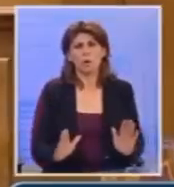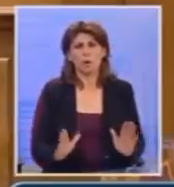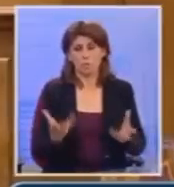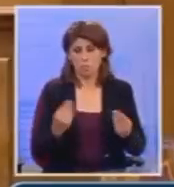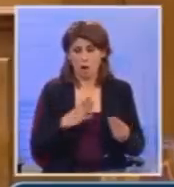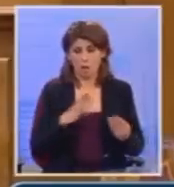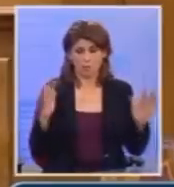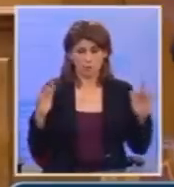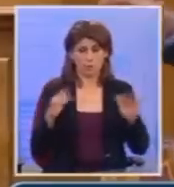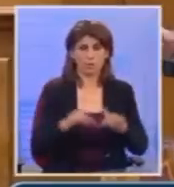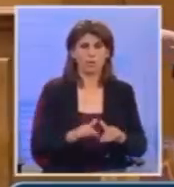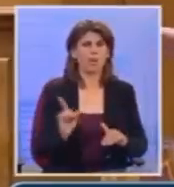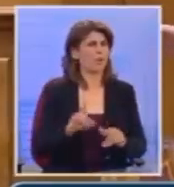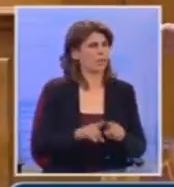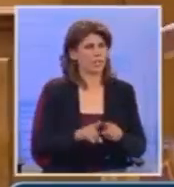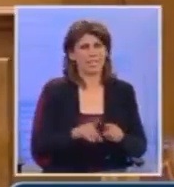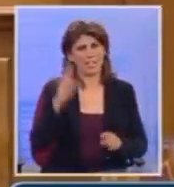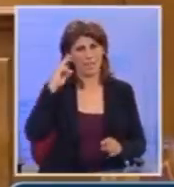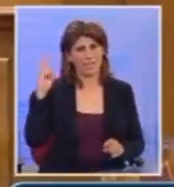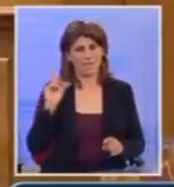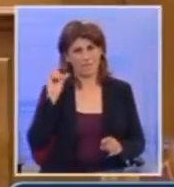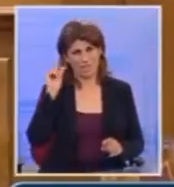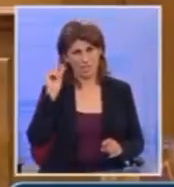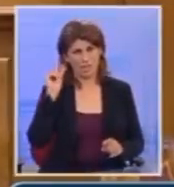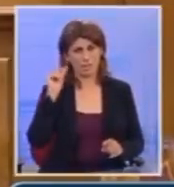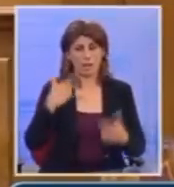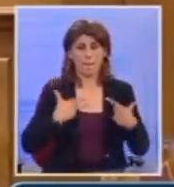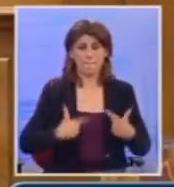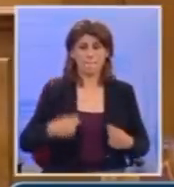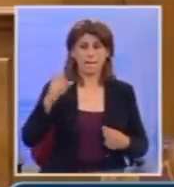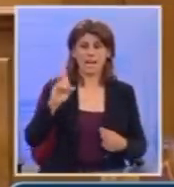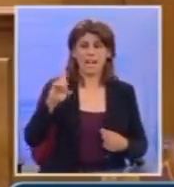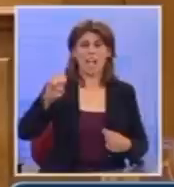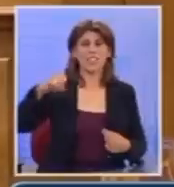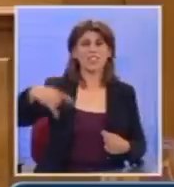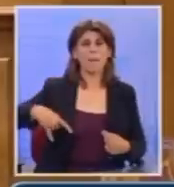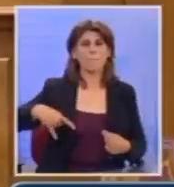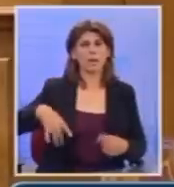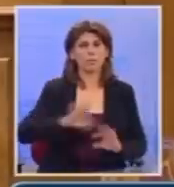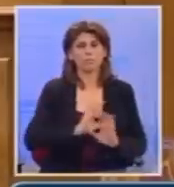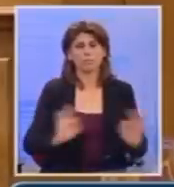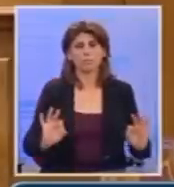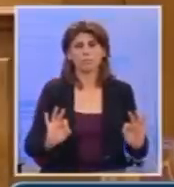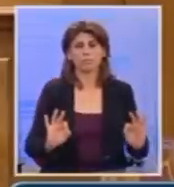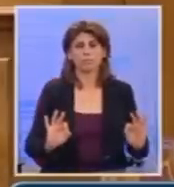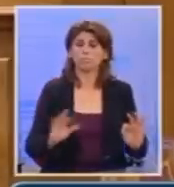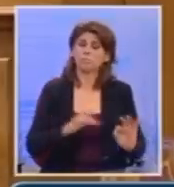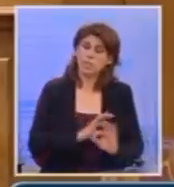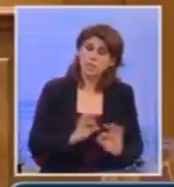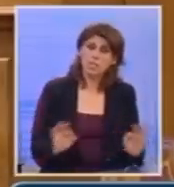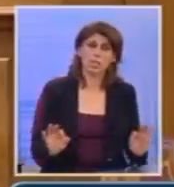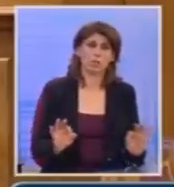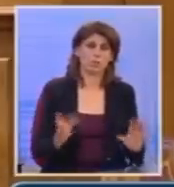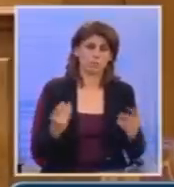μαζικότητα, όχι σε ό,τι αφορά τους φοιτητές, σε ό,τι αφορά τα μέλη ΔΕΠ, ήταν διασφαλισμένη. Ήταν διασφαλισμένη